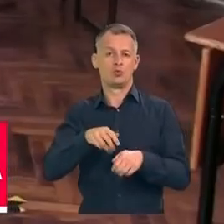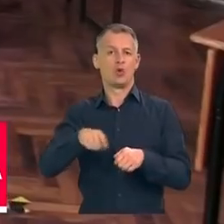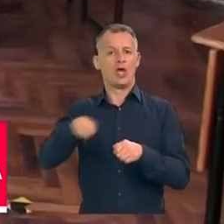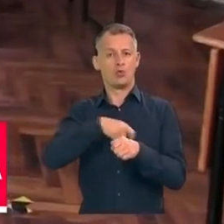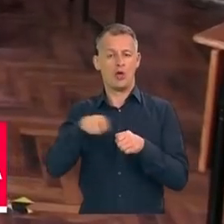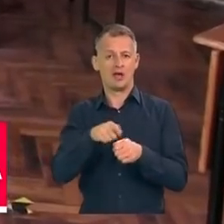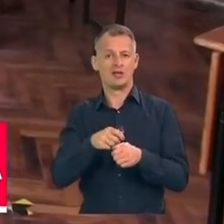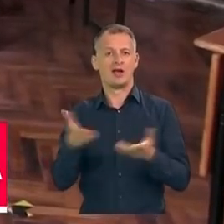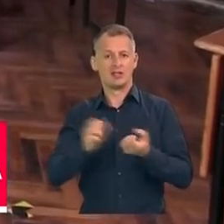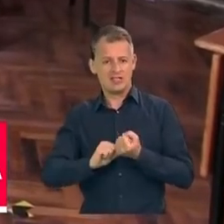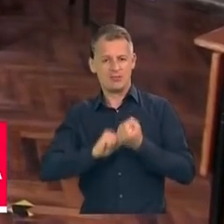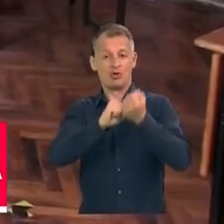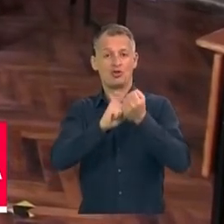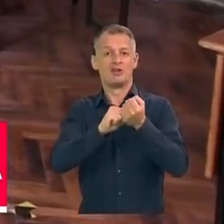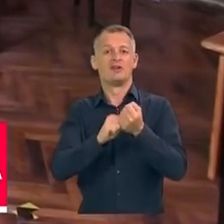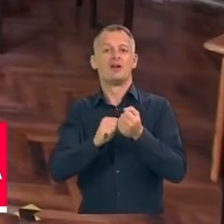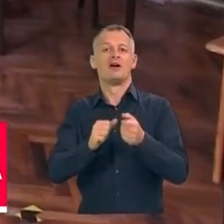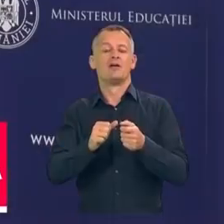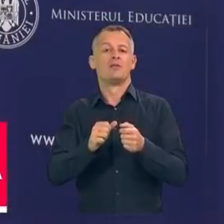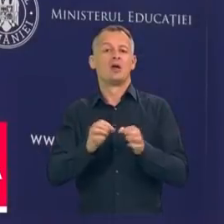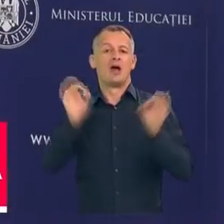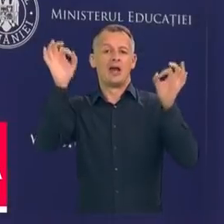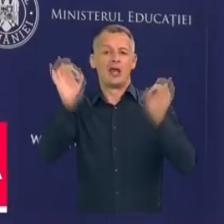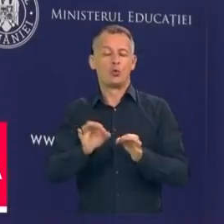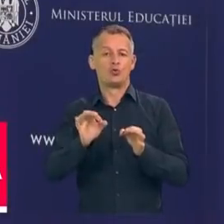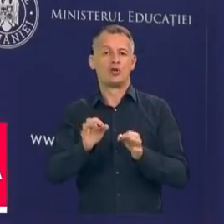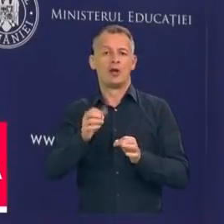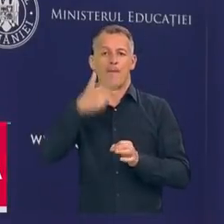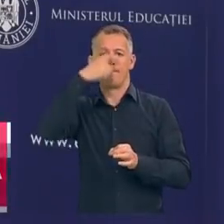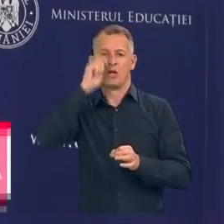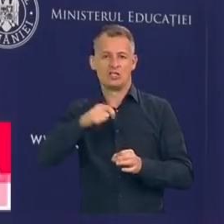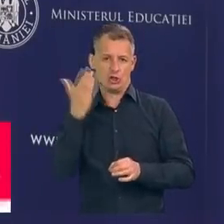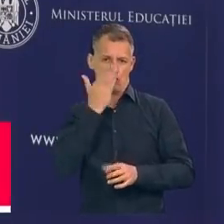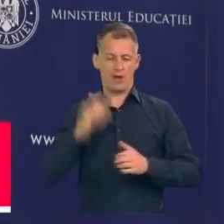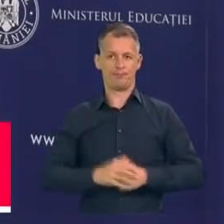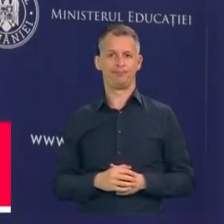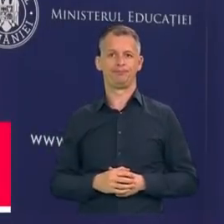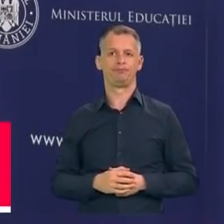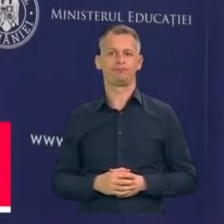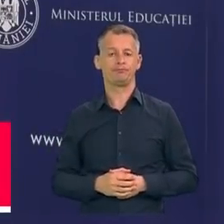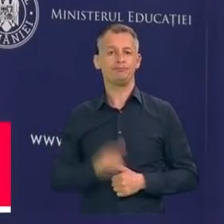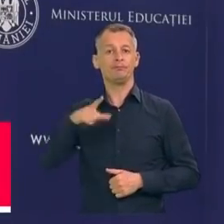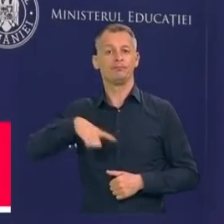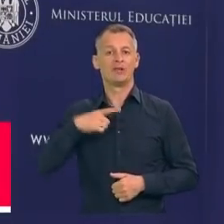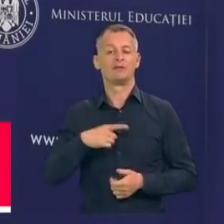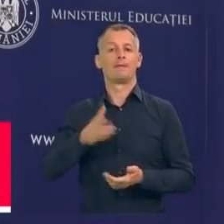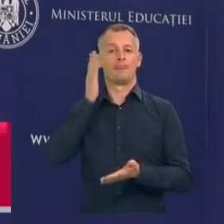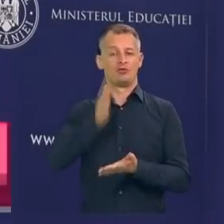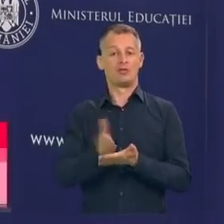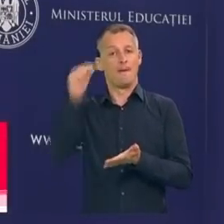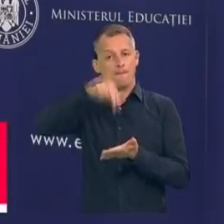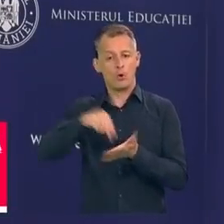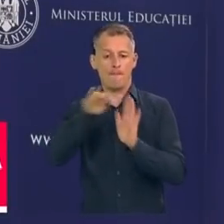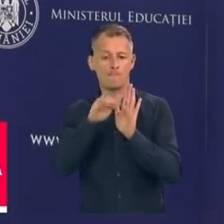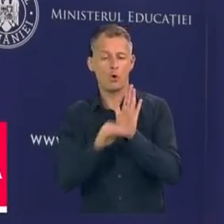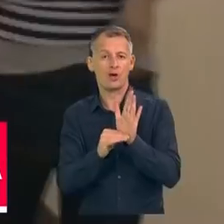va sprijini reducerea abandonului școlar. Este decizia de a propune instituirea unui program